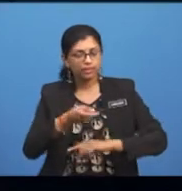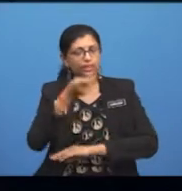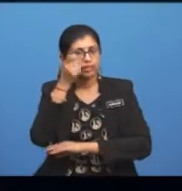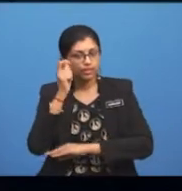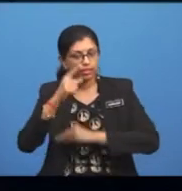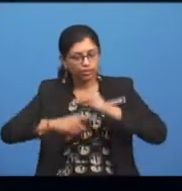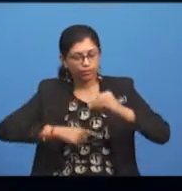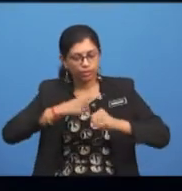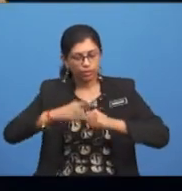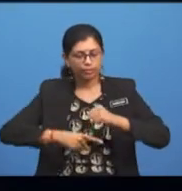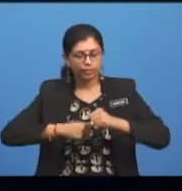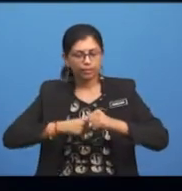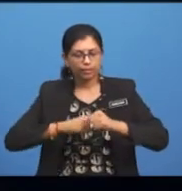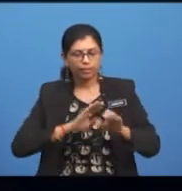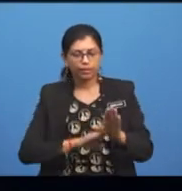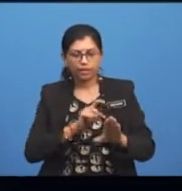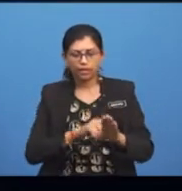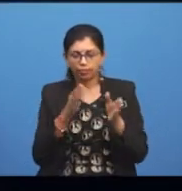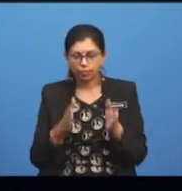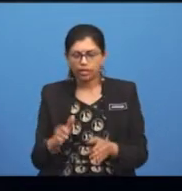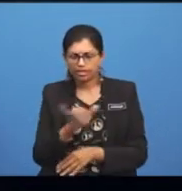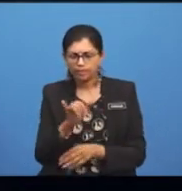mengorbit pada tempoh yang sama dengan bumi?